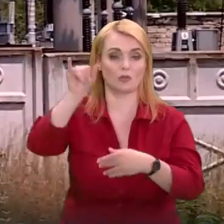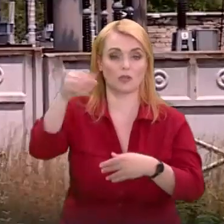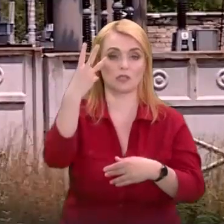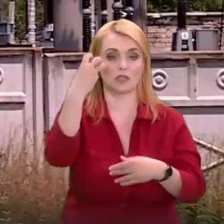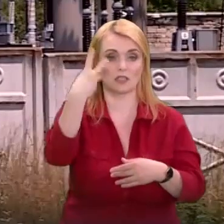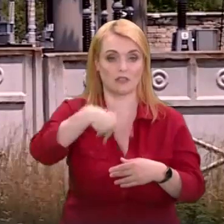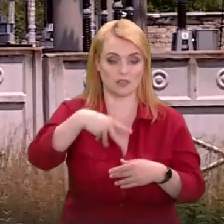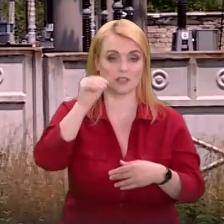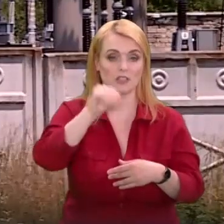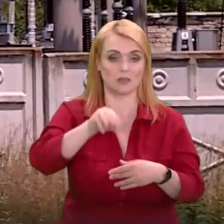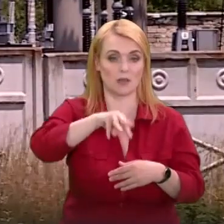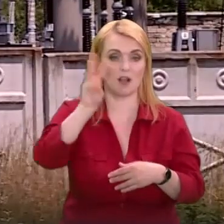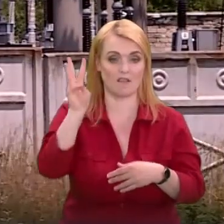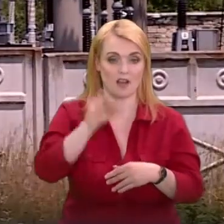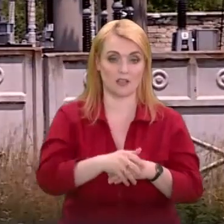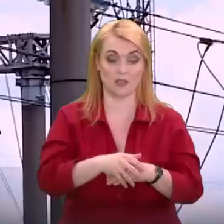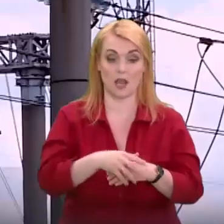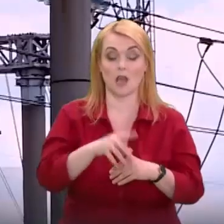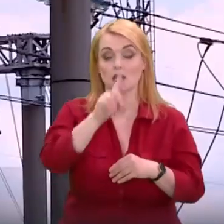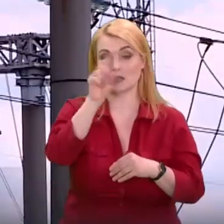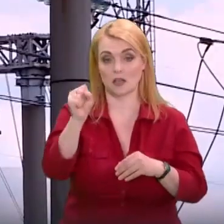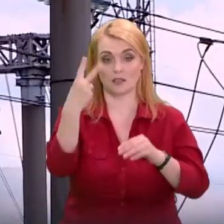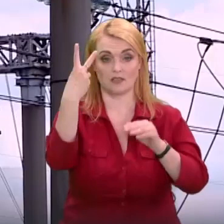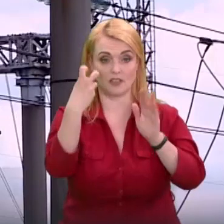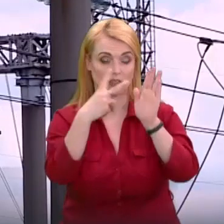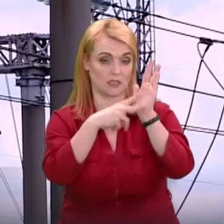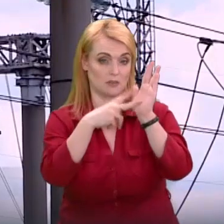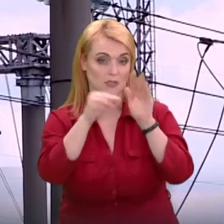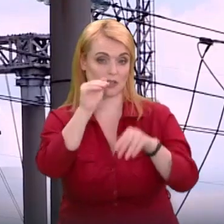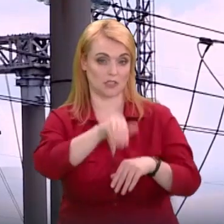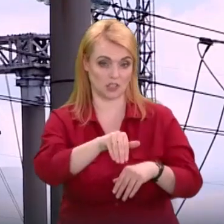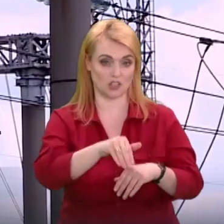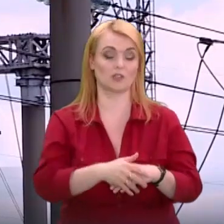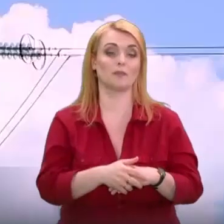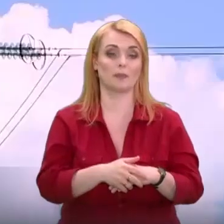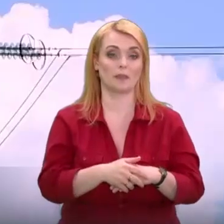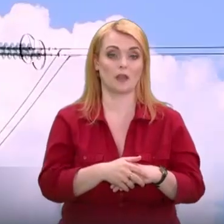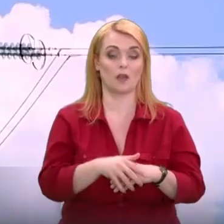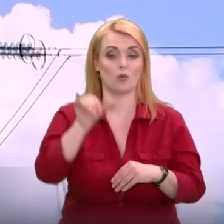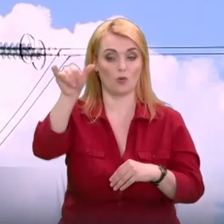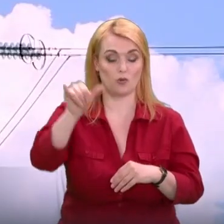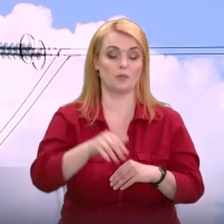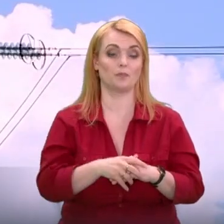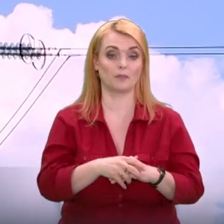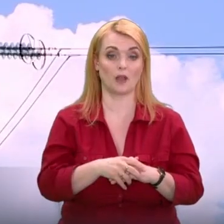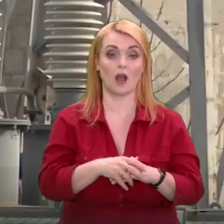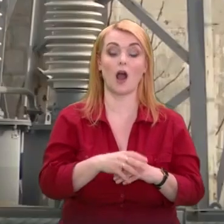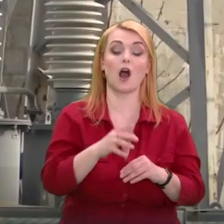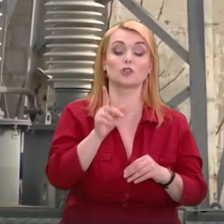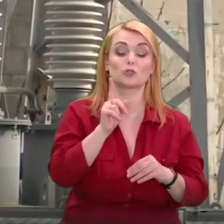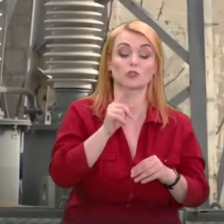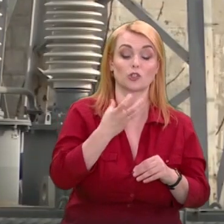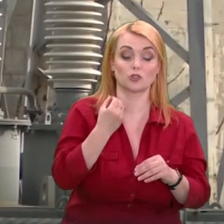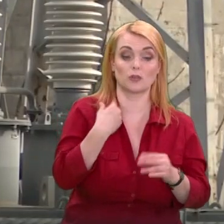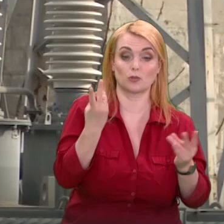care 270.000 vor fi cumpărați de Energocom de la Amgres. Restul volumului de energie electrică va fi asigurat de